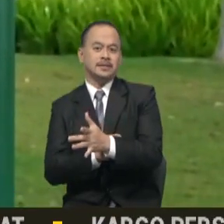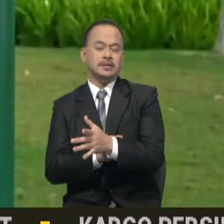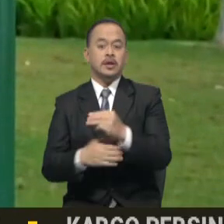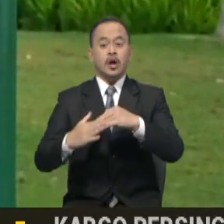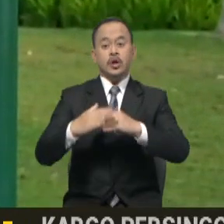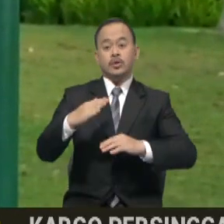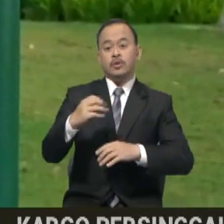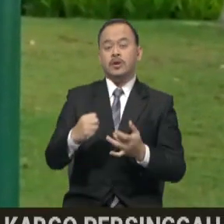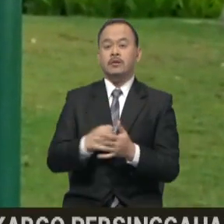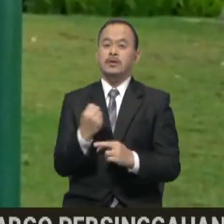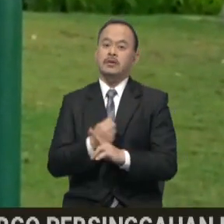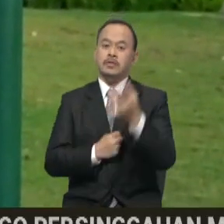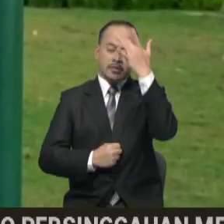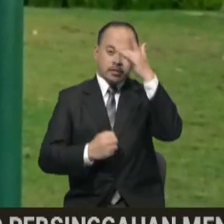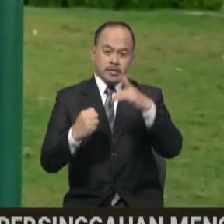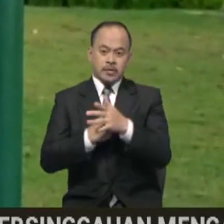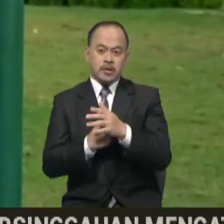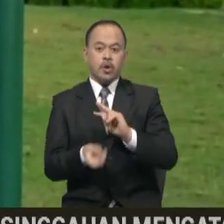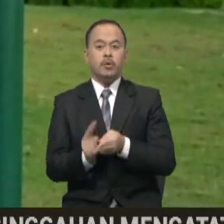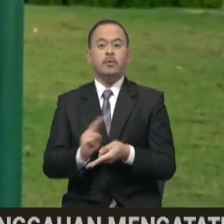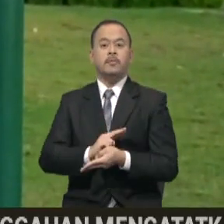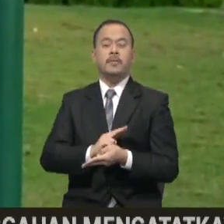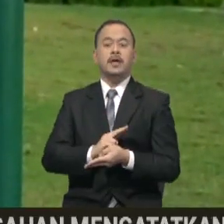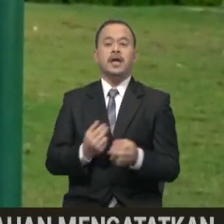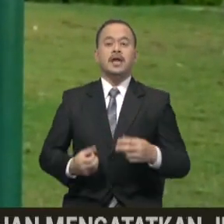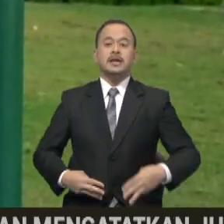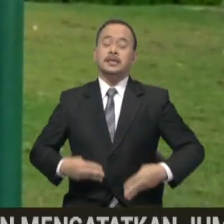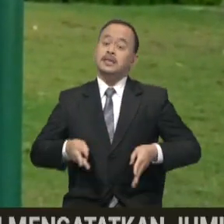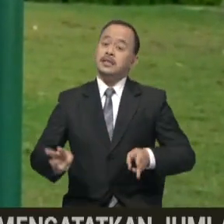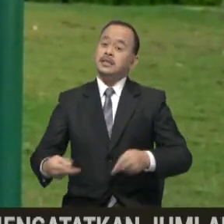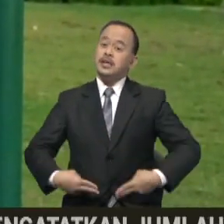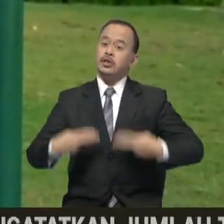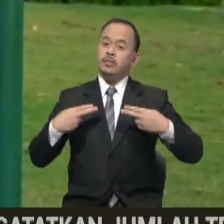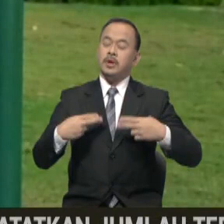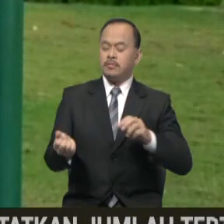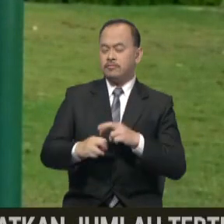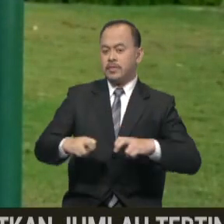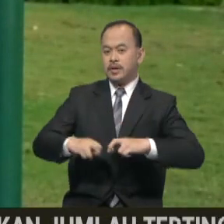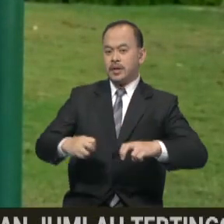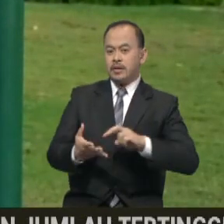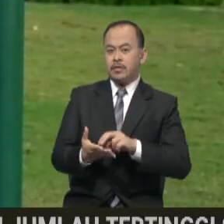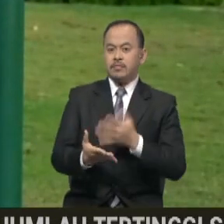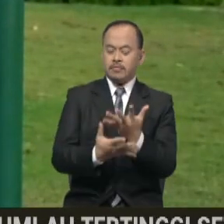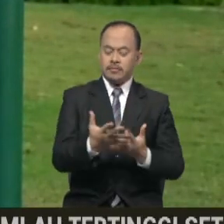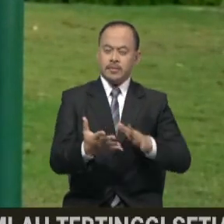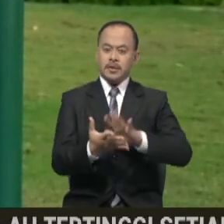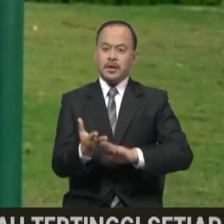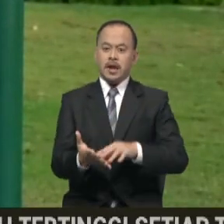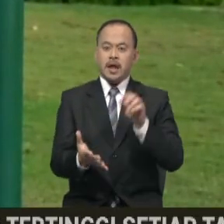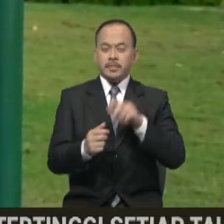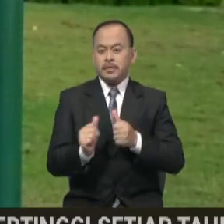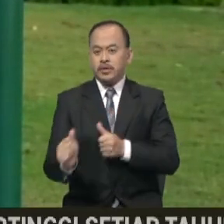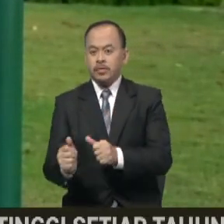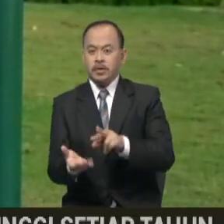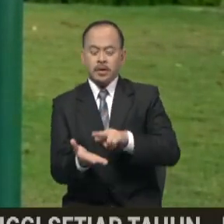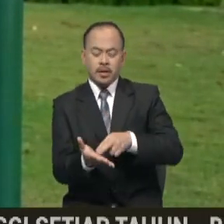Kurangkan risiko strok dengan mengubah cara hidup dan tabiat harian. Membuat pemeriksaan secara berkala, patuhi pengambilan